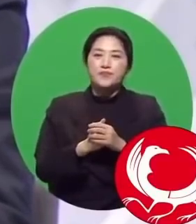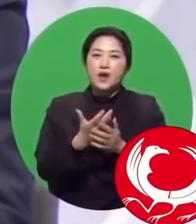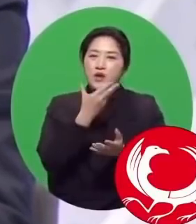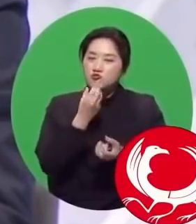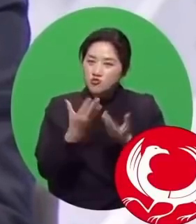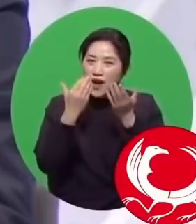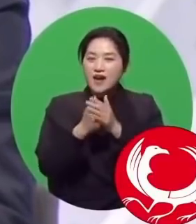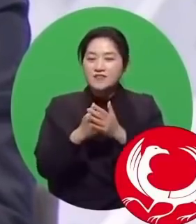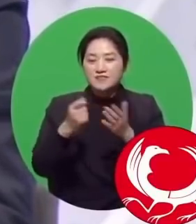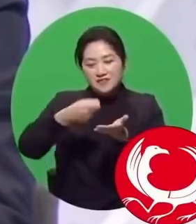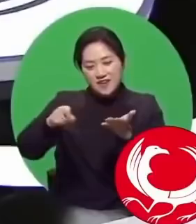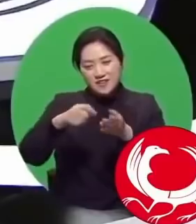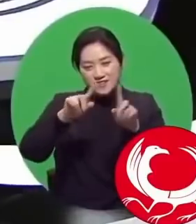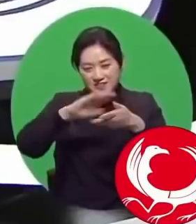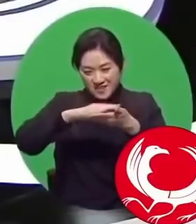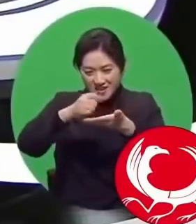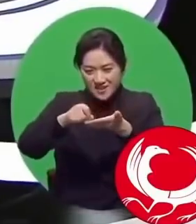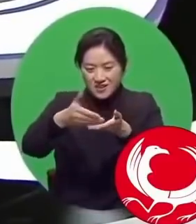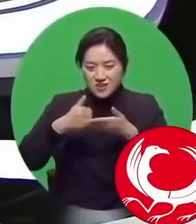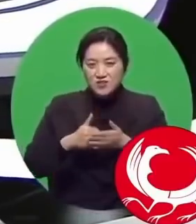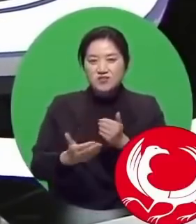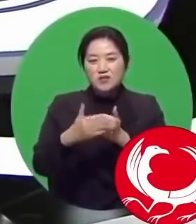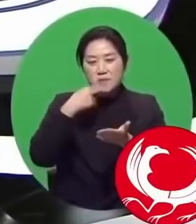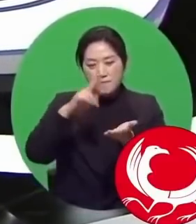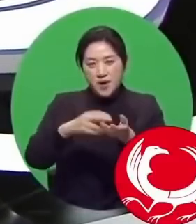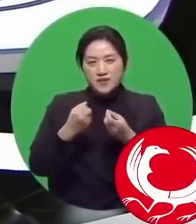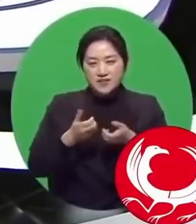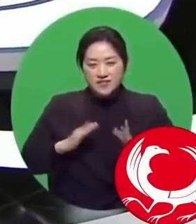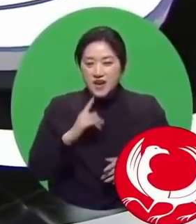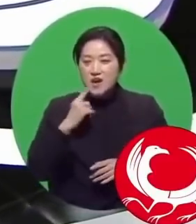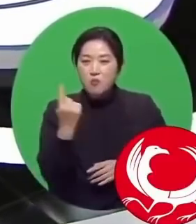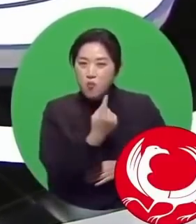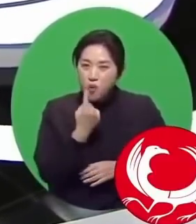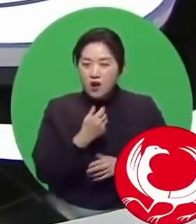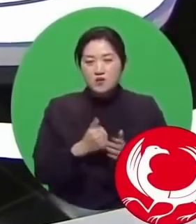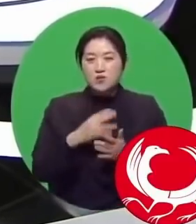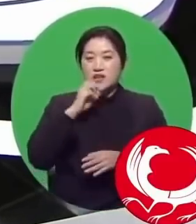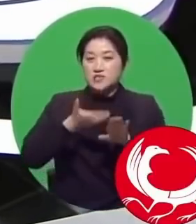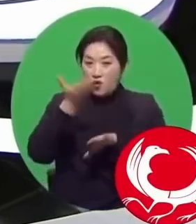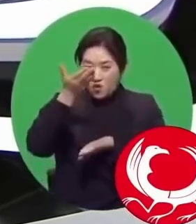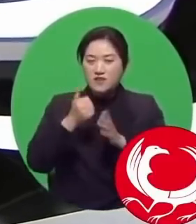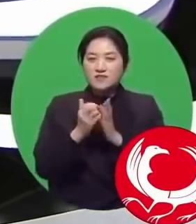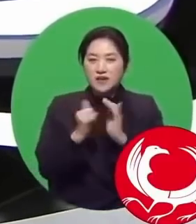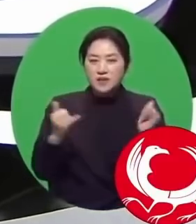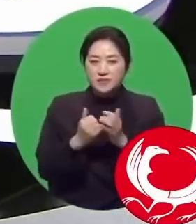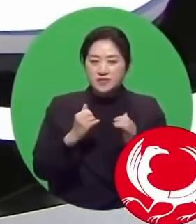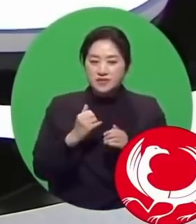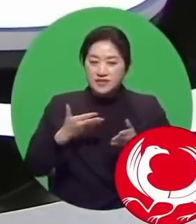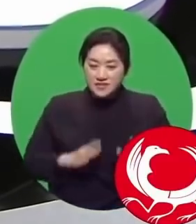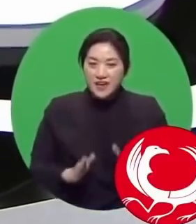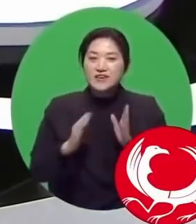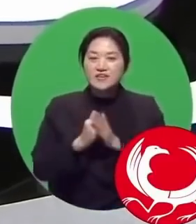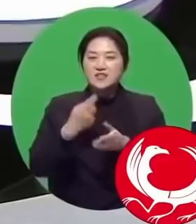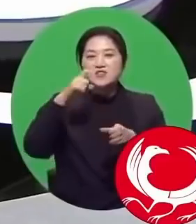축하 생일 축하 카드와 대통령의 격려 편지가 들은 생일 케이크와 서른 살이 넘은 사람들은 생일 떡을